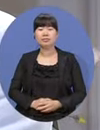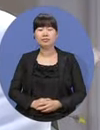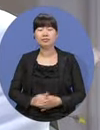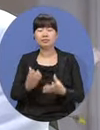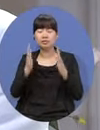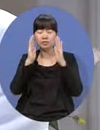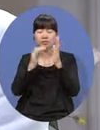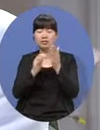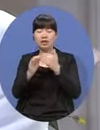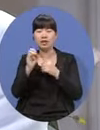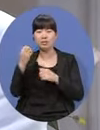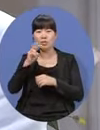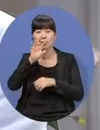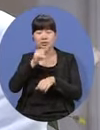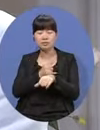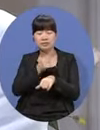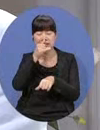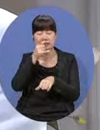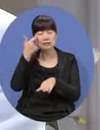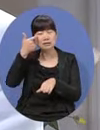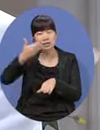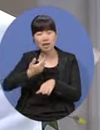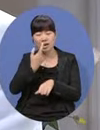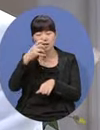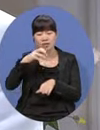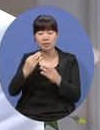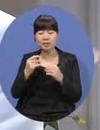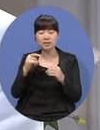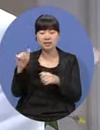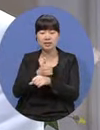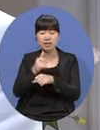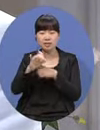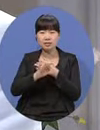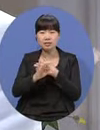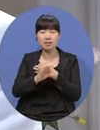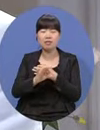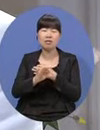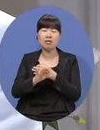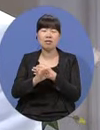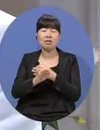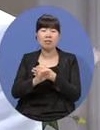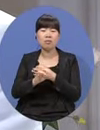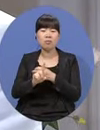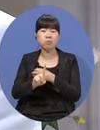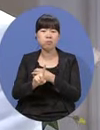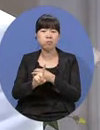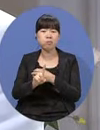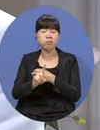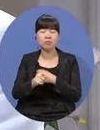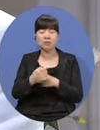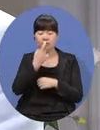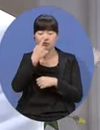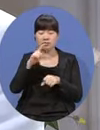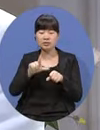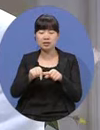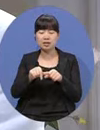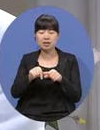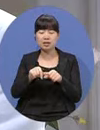수업 이후에 복습할 시간 있느냐 그니까 학원이 너무 많이 들어갔다 보면 학원 쇼핑 만들어 가거든요 배운 거가 익힐 시간이